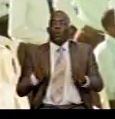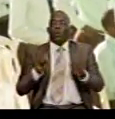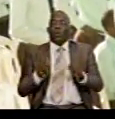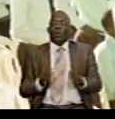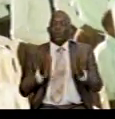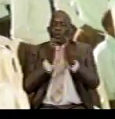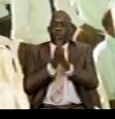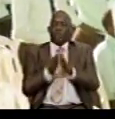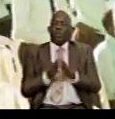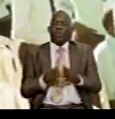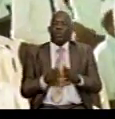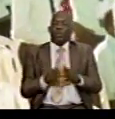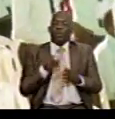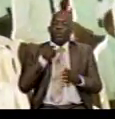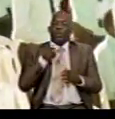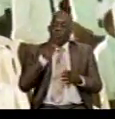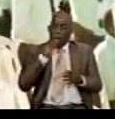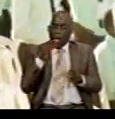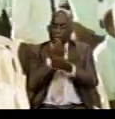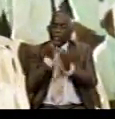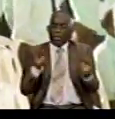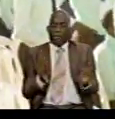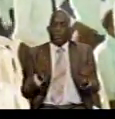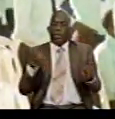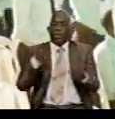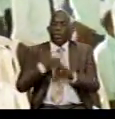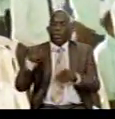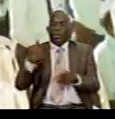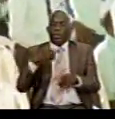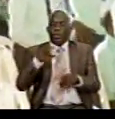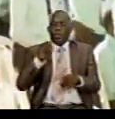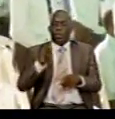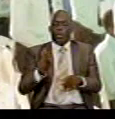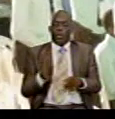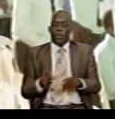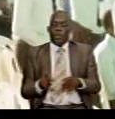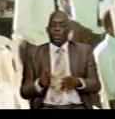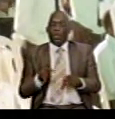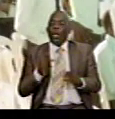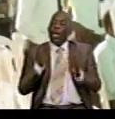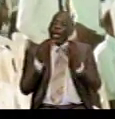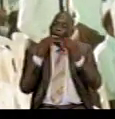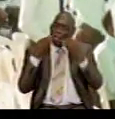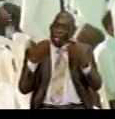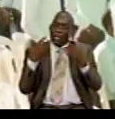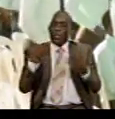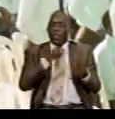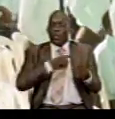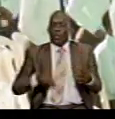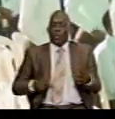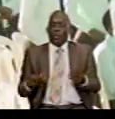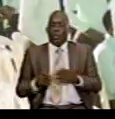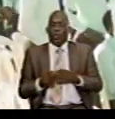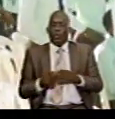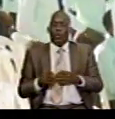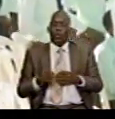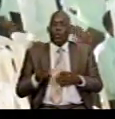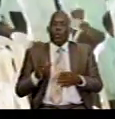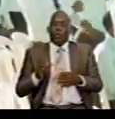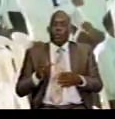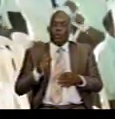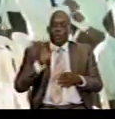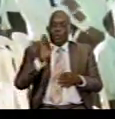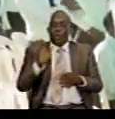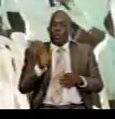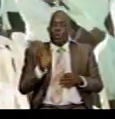are saved. Tu es sauvé. In GCK program. Dans la croisade. Can't you thank the Lord? Pourquoi ne pas remercier le Seigneur? Your brother is saved. Mon frère